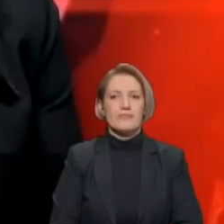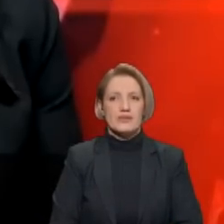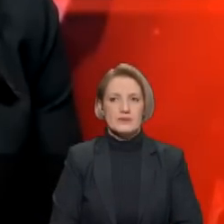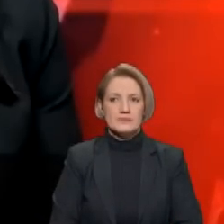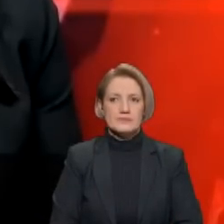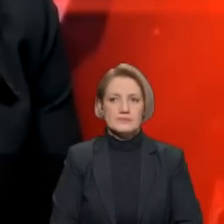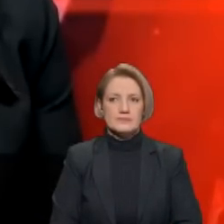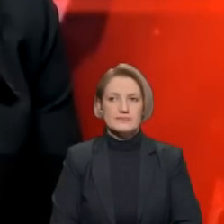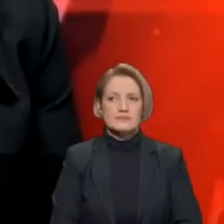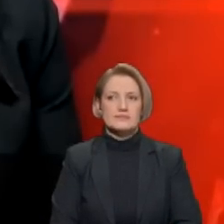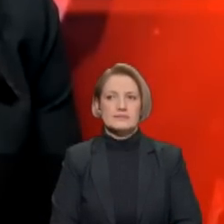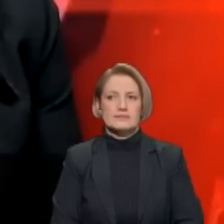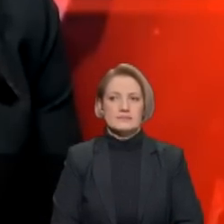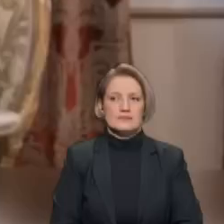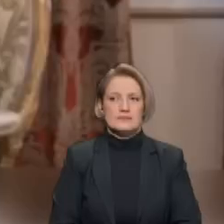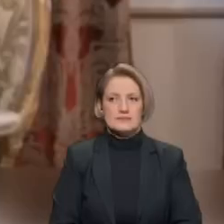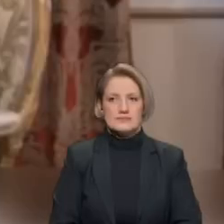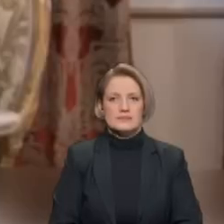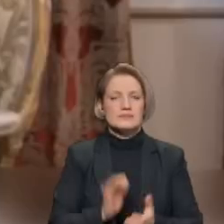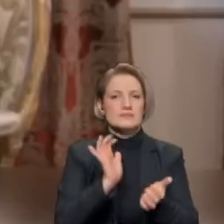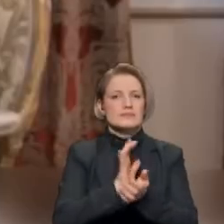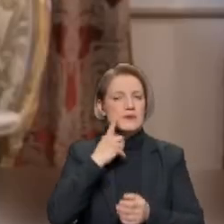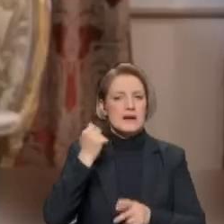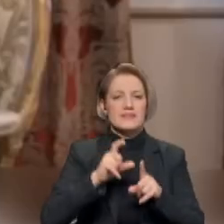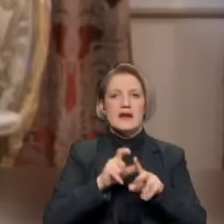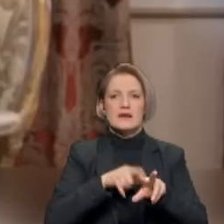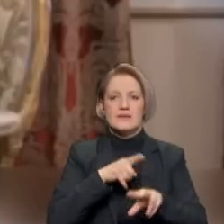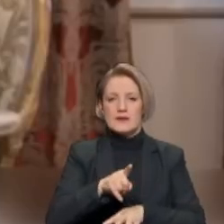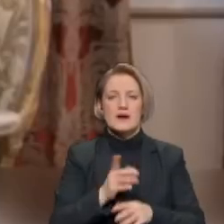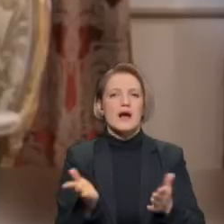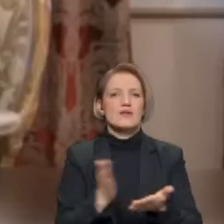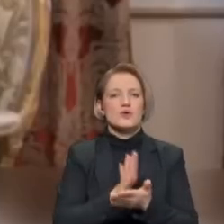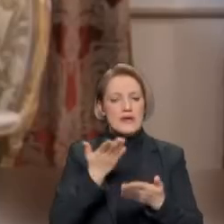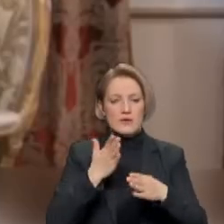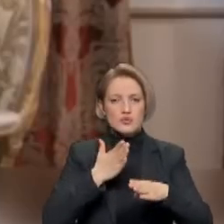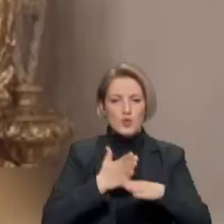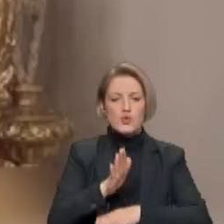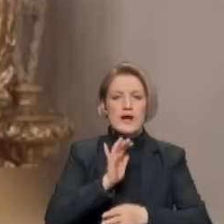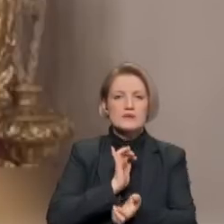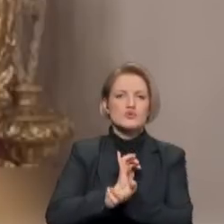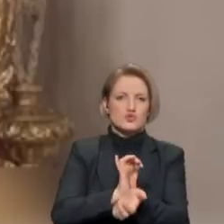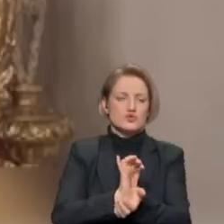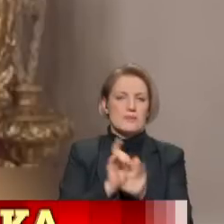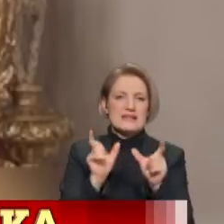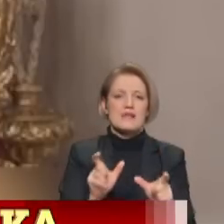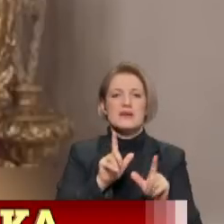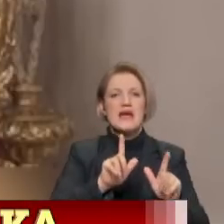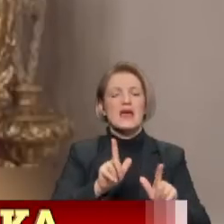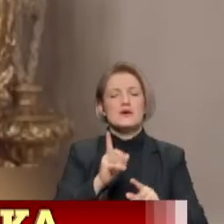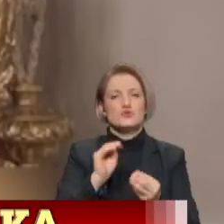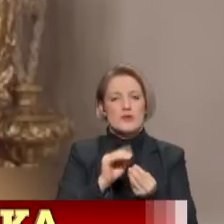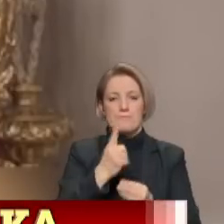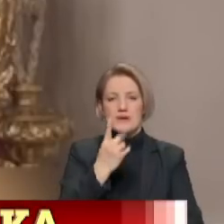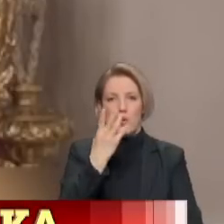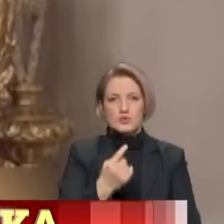basit tabiriyle büyük bir utanç vesikasıdır. Aile Bakanı Derya Yanık katalog suç, yani doğrudan tutuklama tedbiri gerektiren suçlardan biri